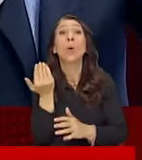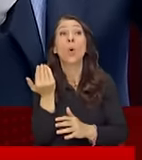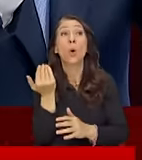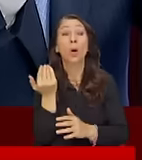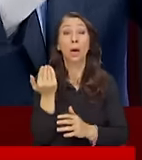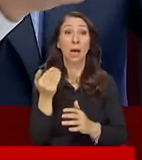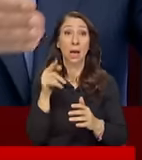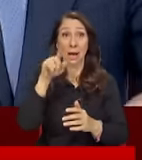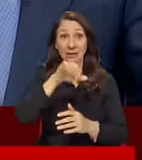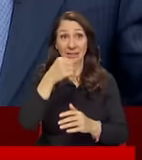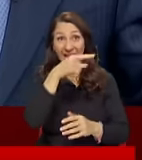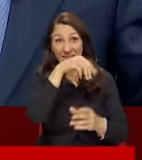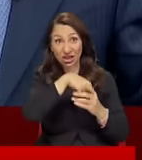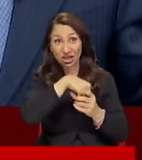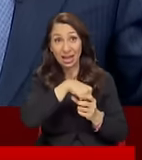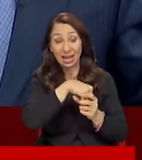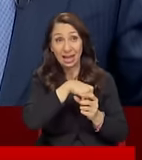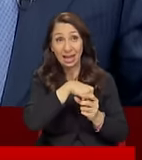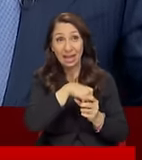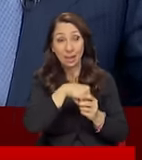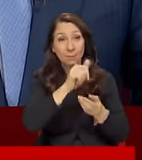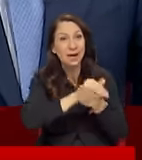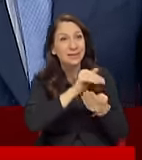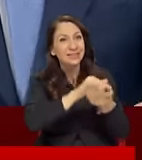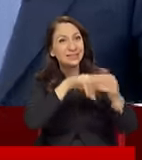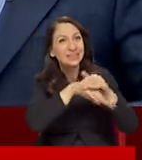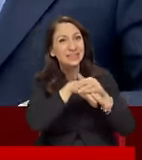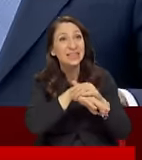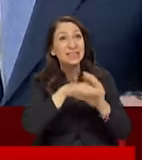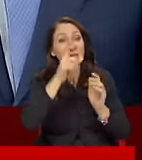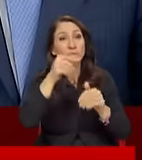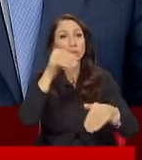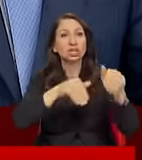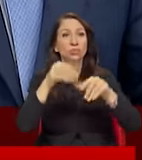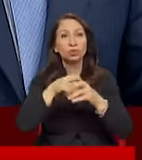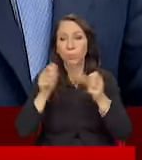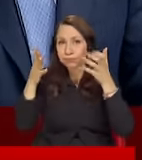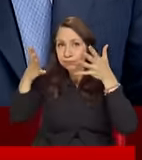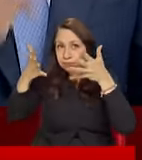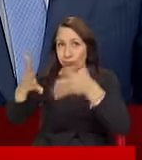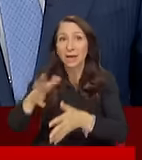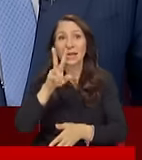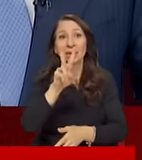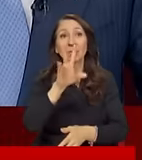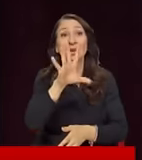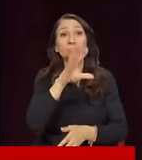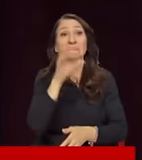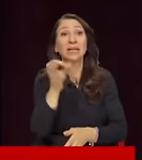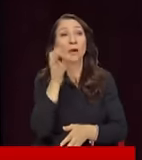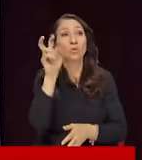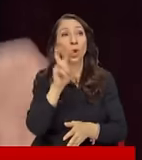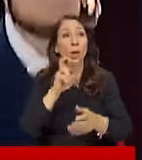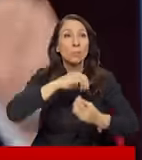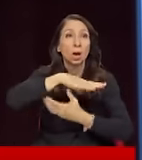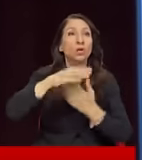Yani hazinedeki rezervi, döviz rezervini sırf bu seçim için 20-25 milyar doları